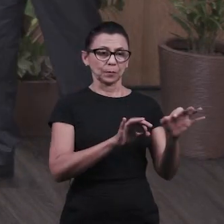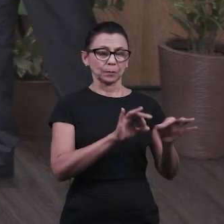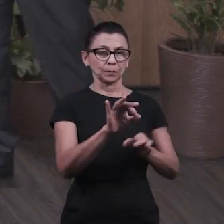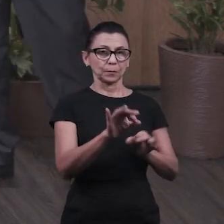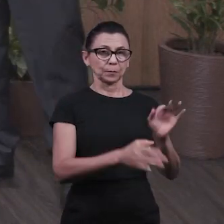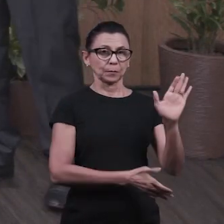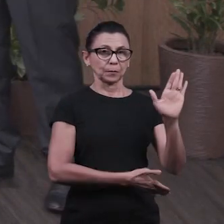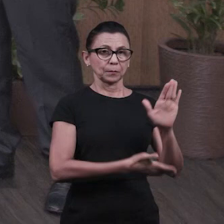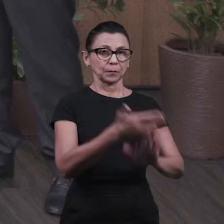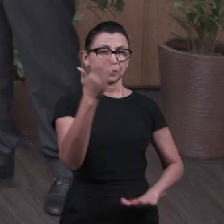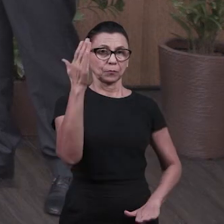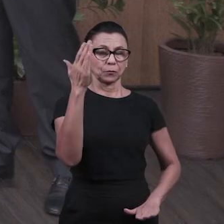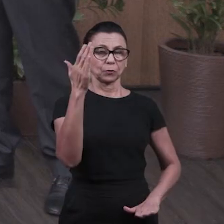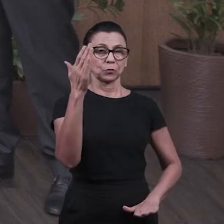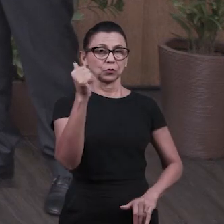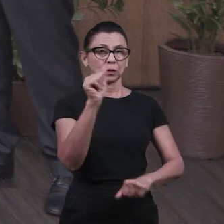Canaan.